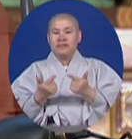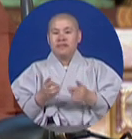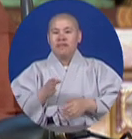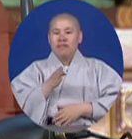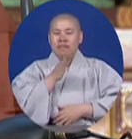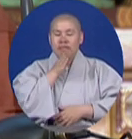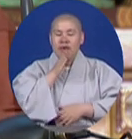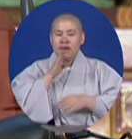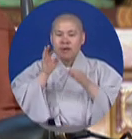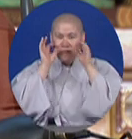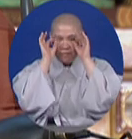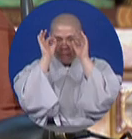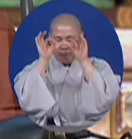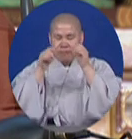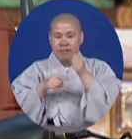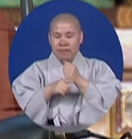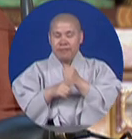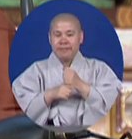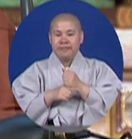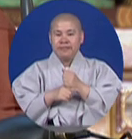정견입니다. 바르게 보는 거.